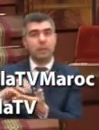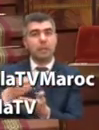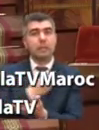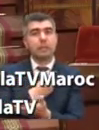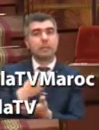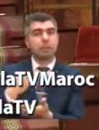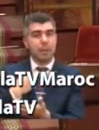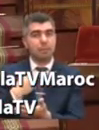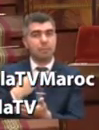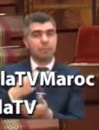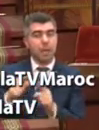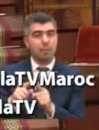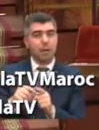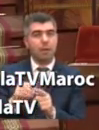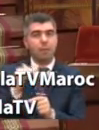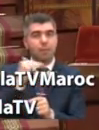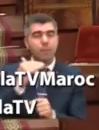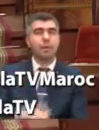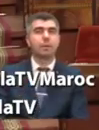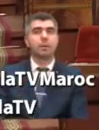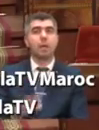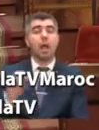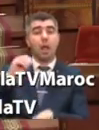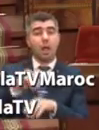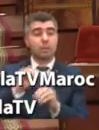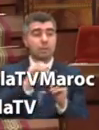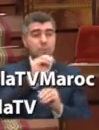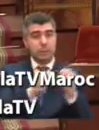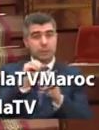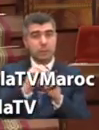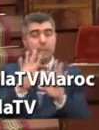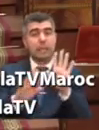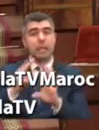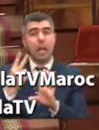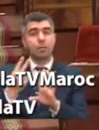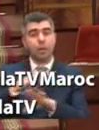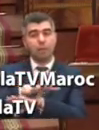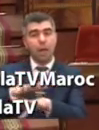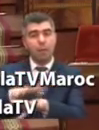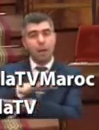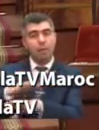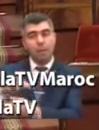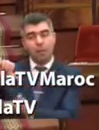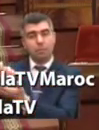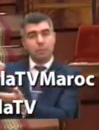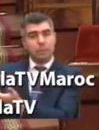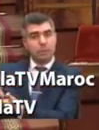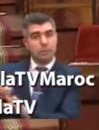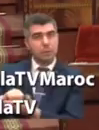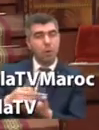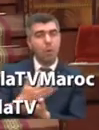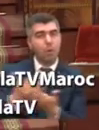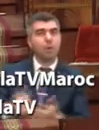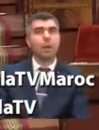سامي، إعادة تأهيل 12 مصلحة للمستعجلات بالمراكز الاستشفائية الجهوية،